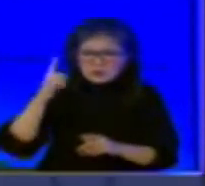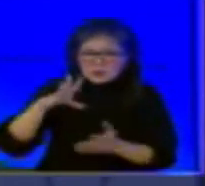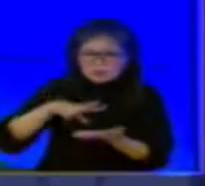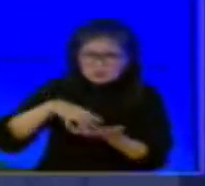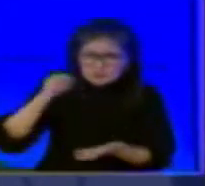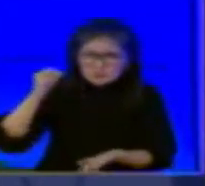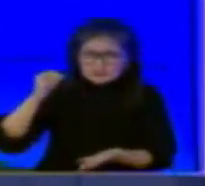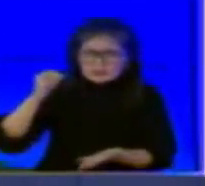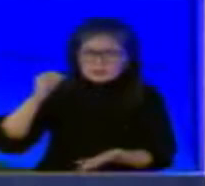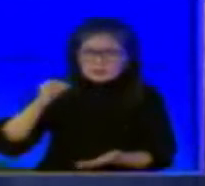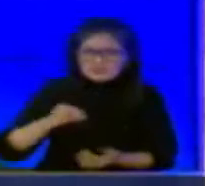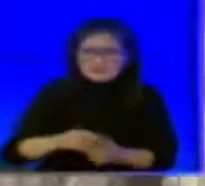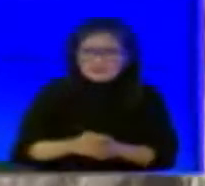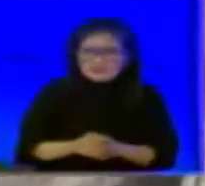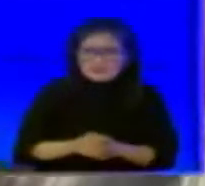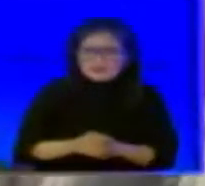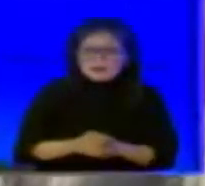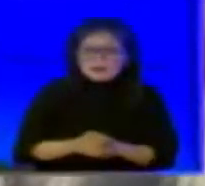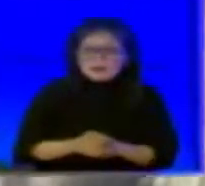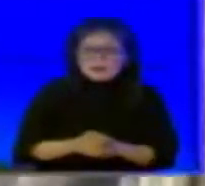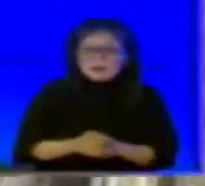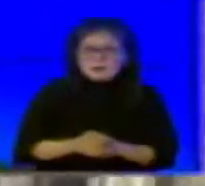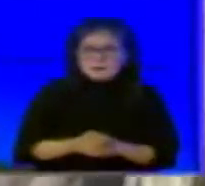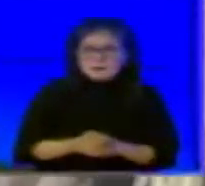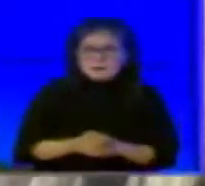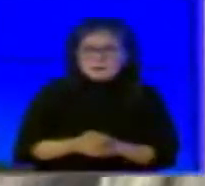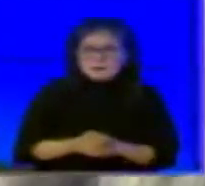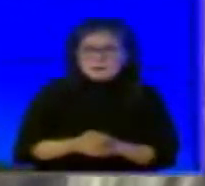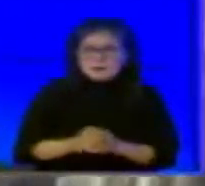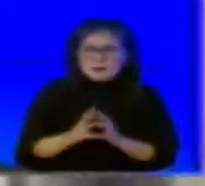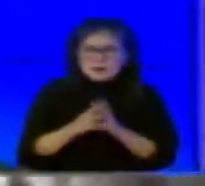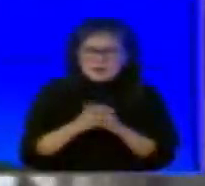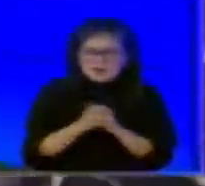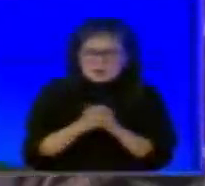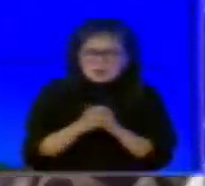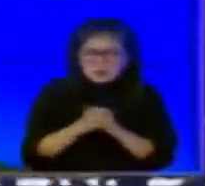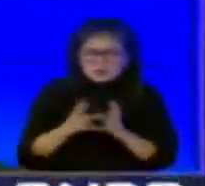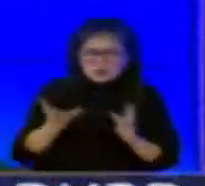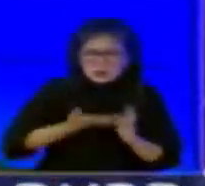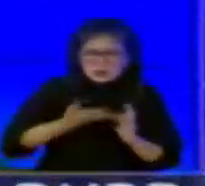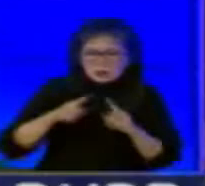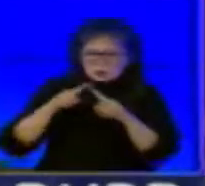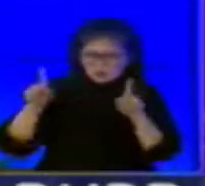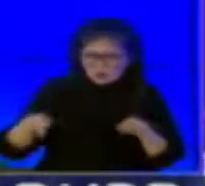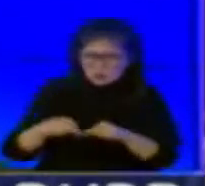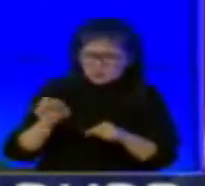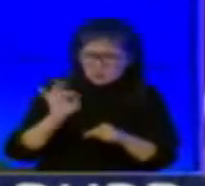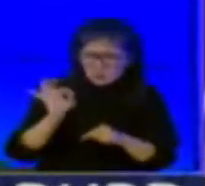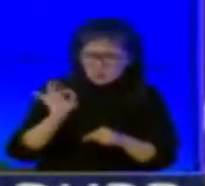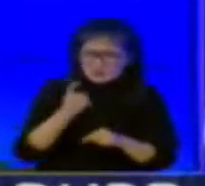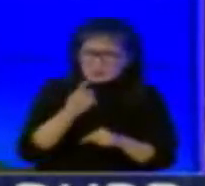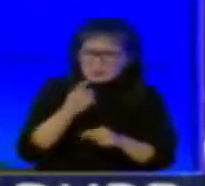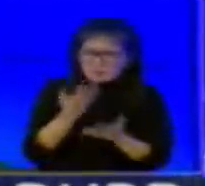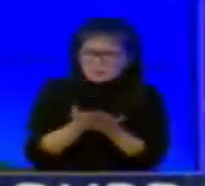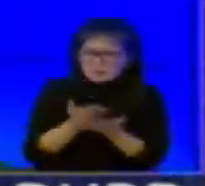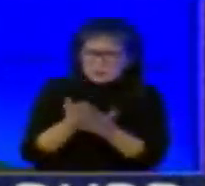itu kita kerjakan dengan baik. Pihak gereja mengaku tidak menerima surat dari Kepala BNPB Doni Monardo terkait permintaan